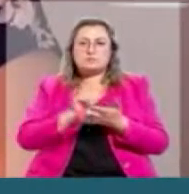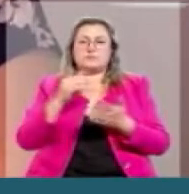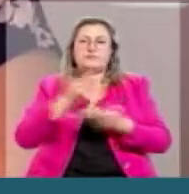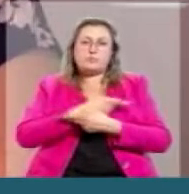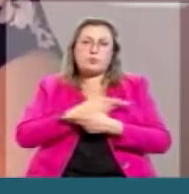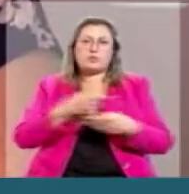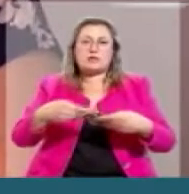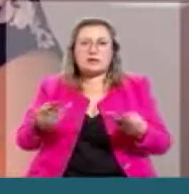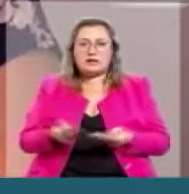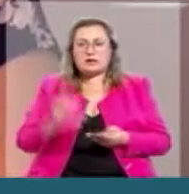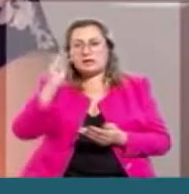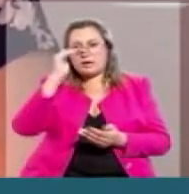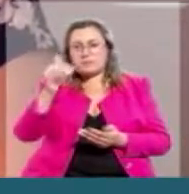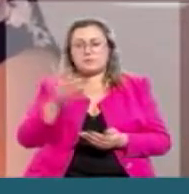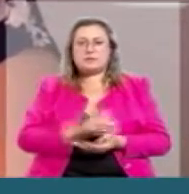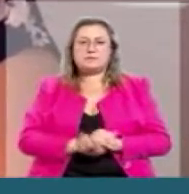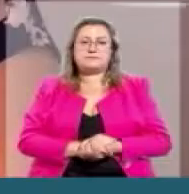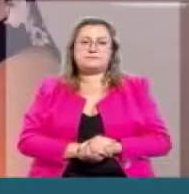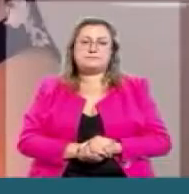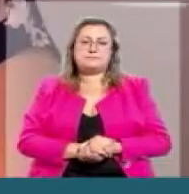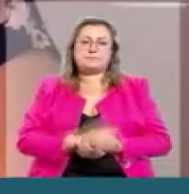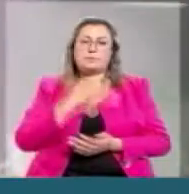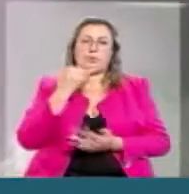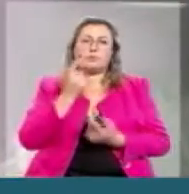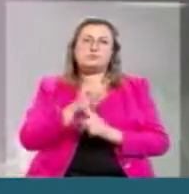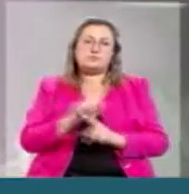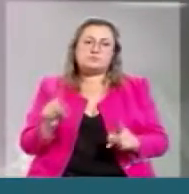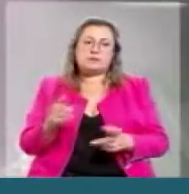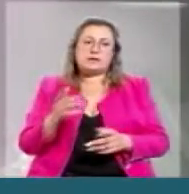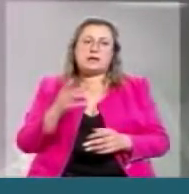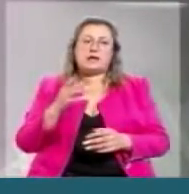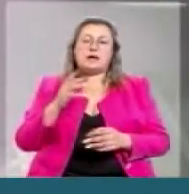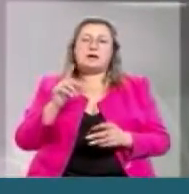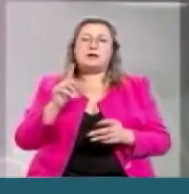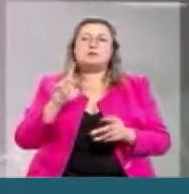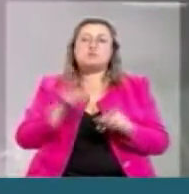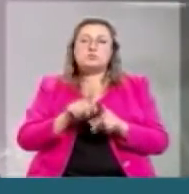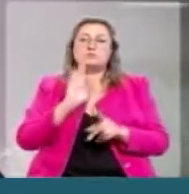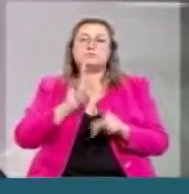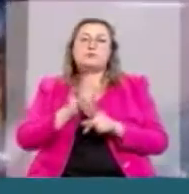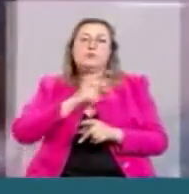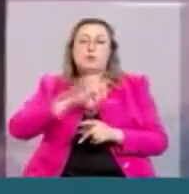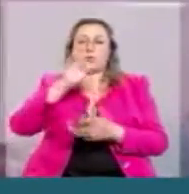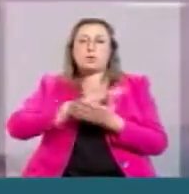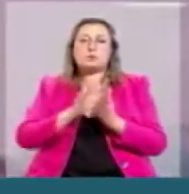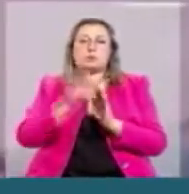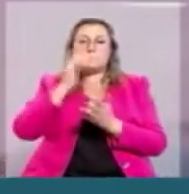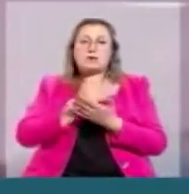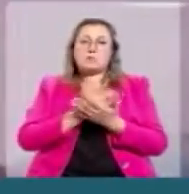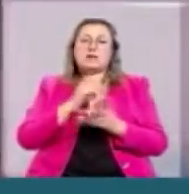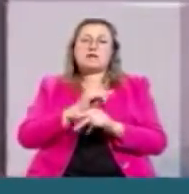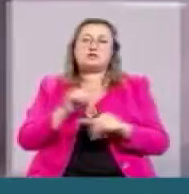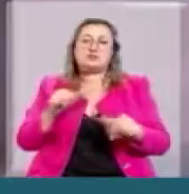на тарелках, на кепках. Еще много чего разного. Аза Исмагилова тоже воспользовалась условиями государственной программы